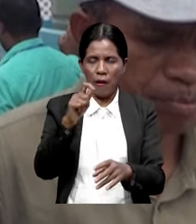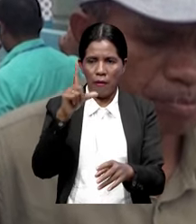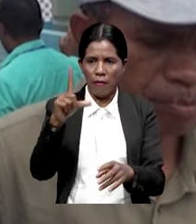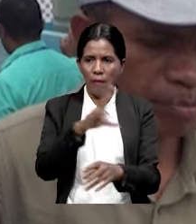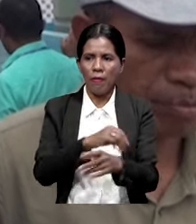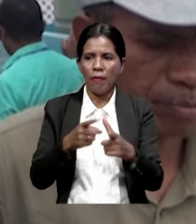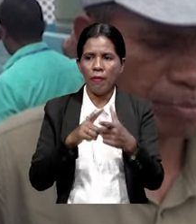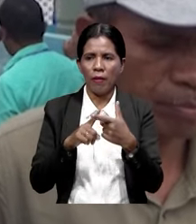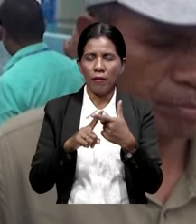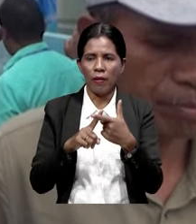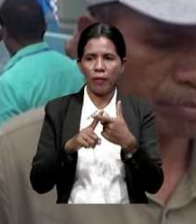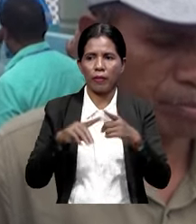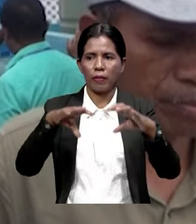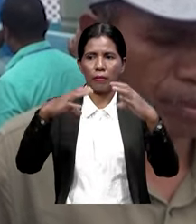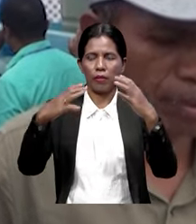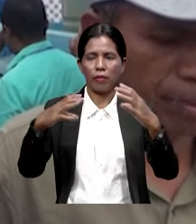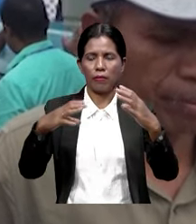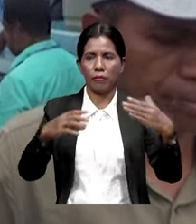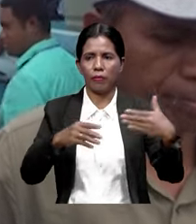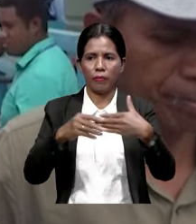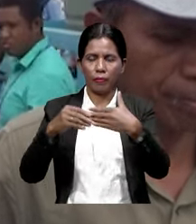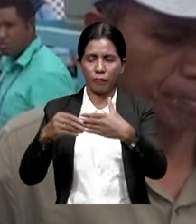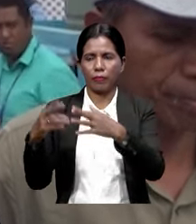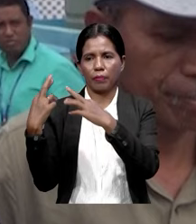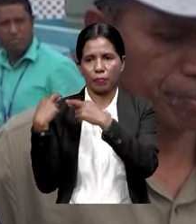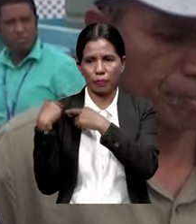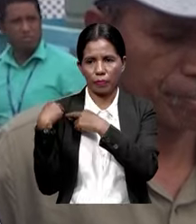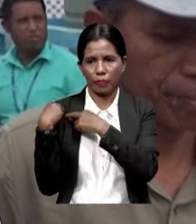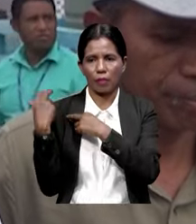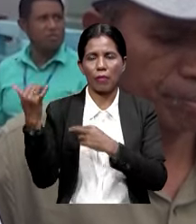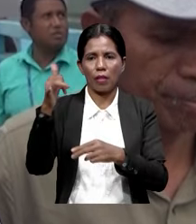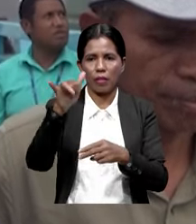ya komisan organisasi orangnya, ini ya kenar, dan sira